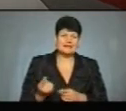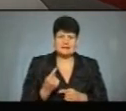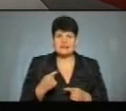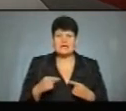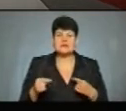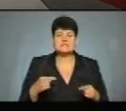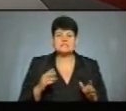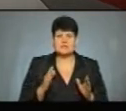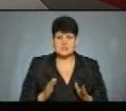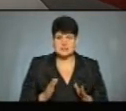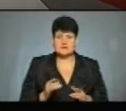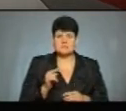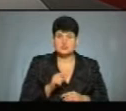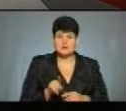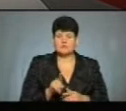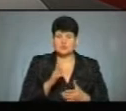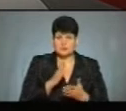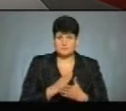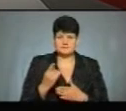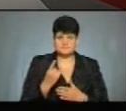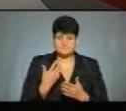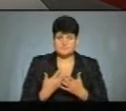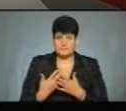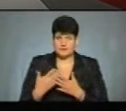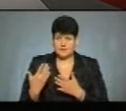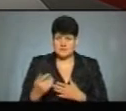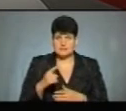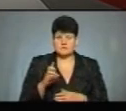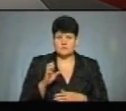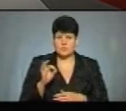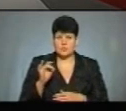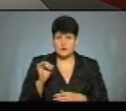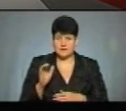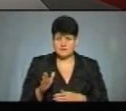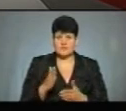тим, що є, по першому варіанту, наприклад, є Зборів, є